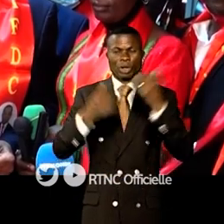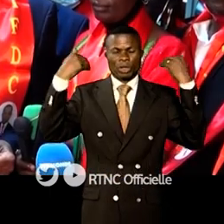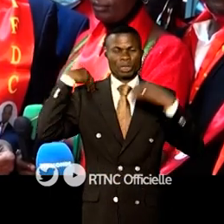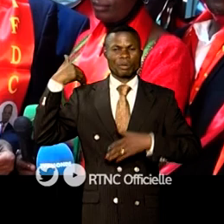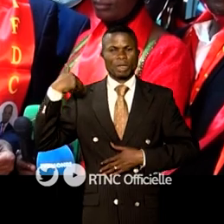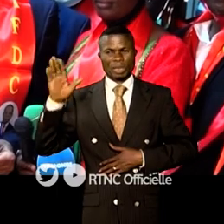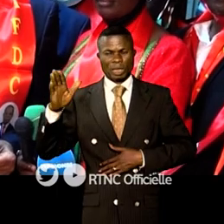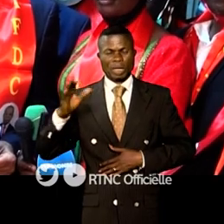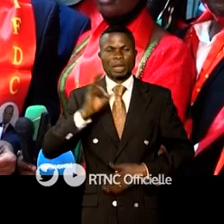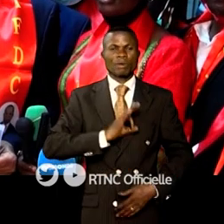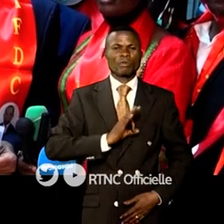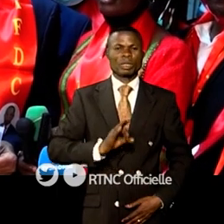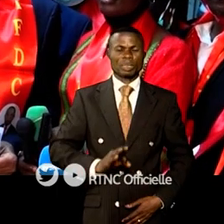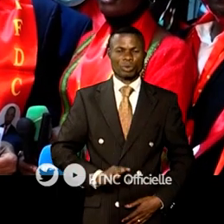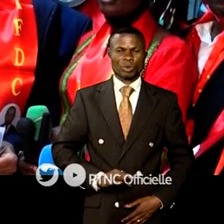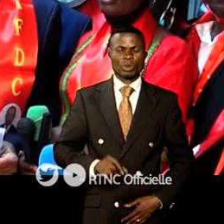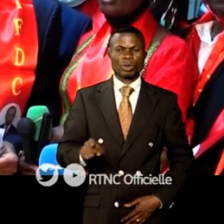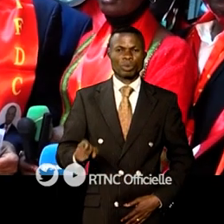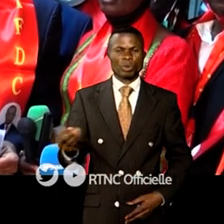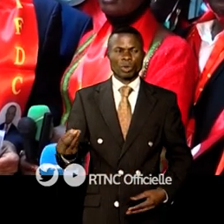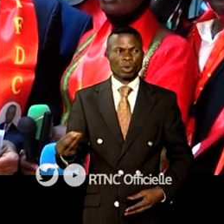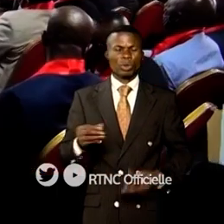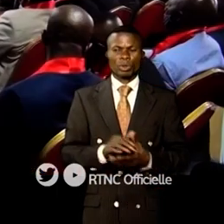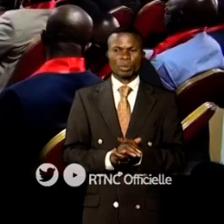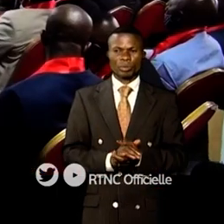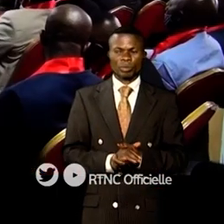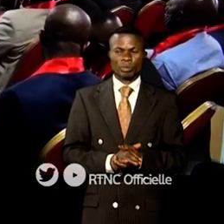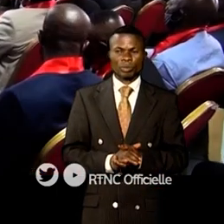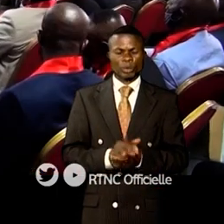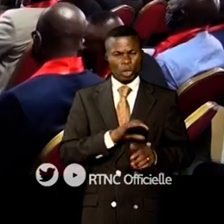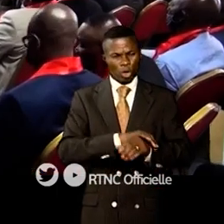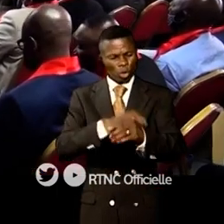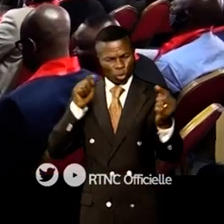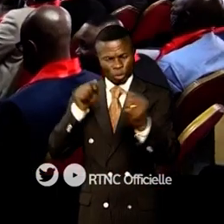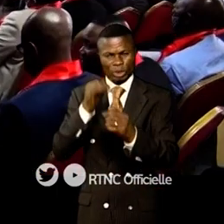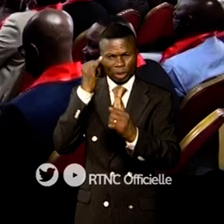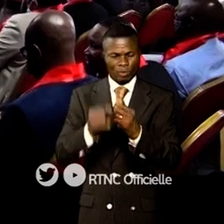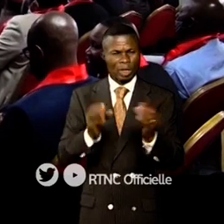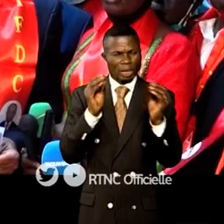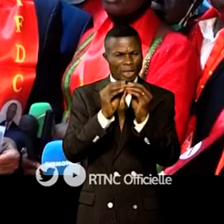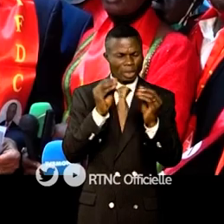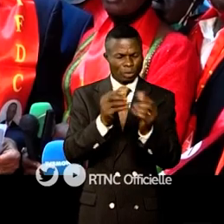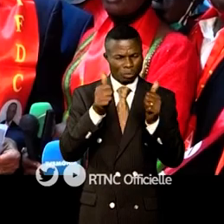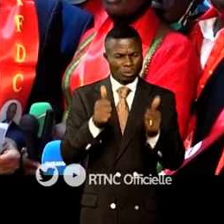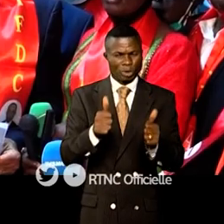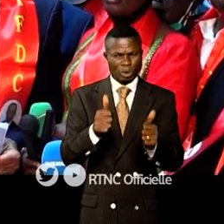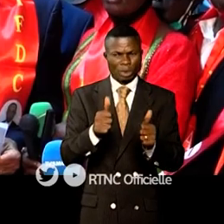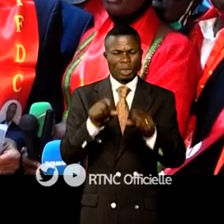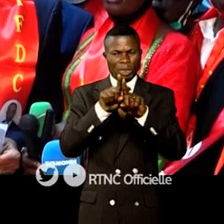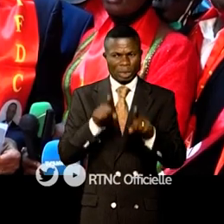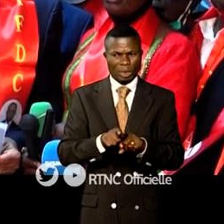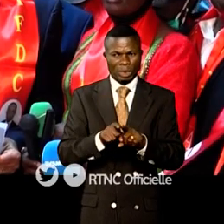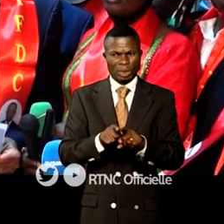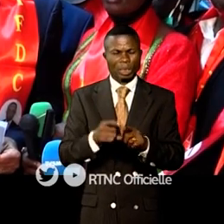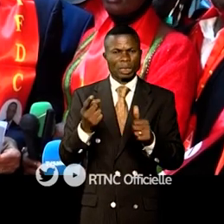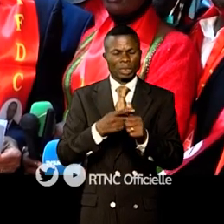l'État, Félix Antoine Tshisekedi Tshilombo, pour avoir conduit jusqu'au bout les consultations et d'avoir